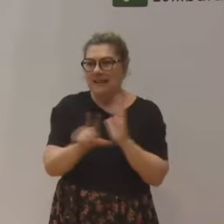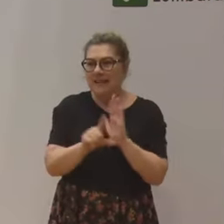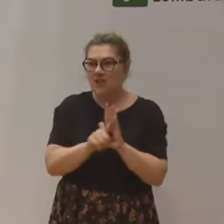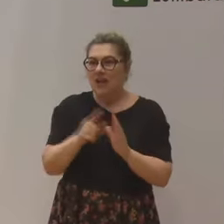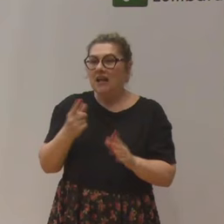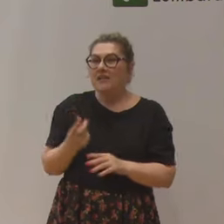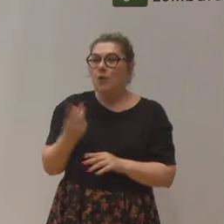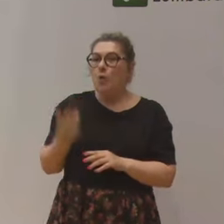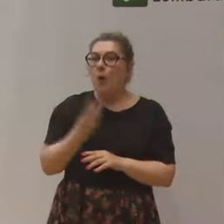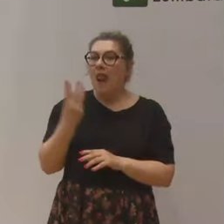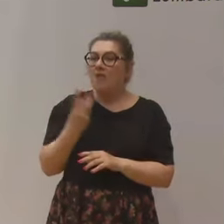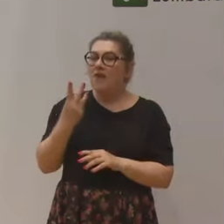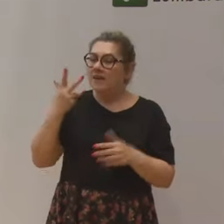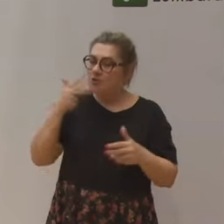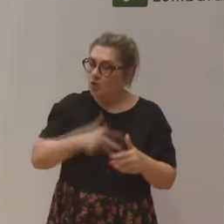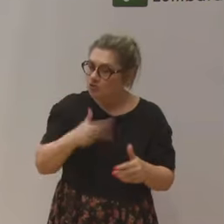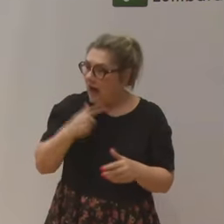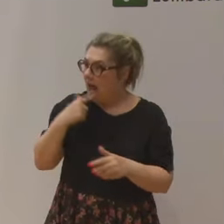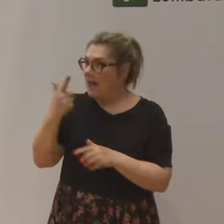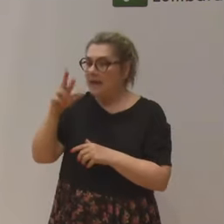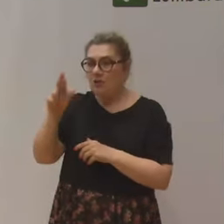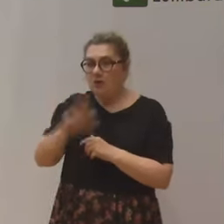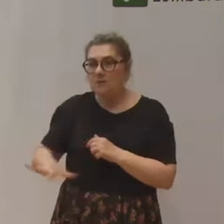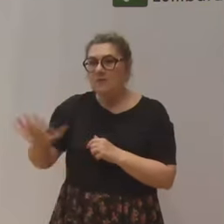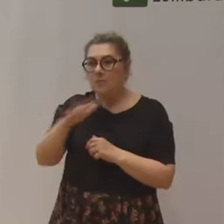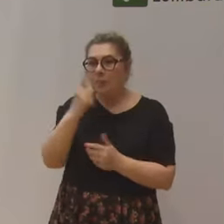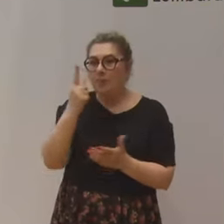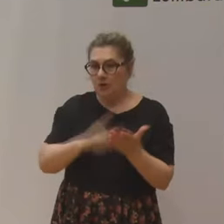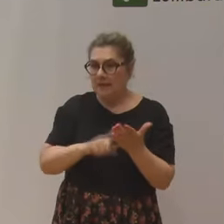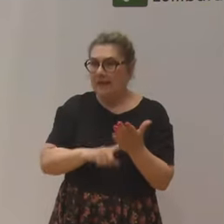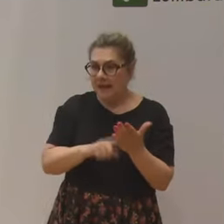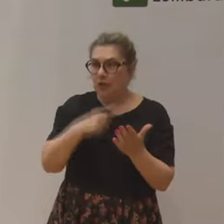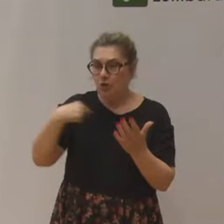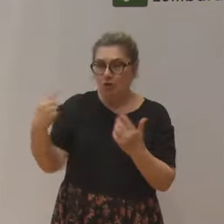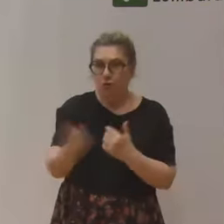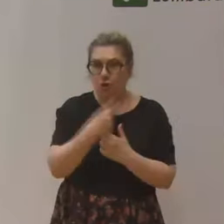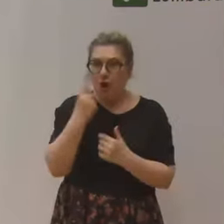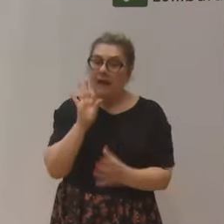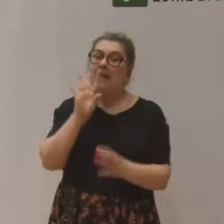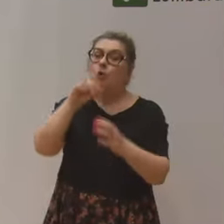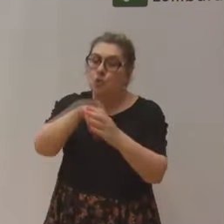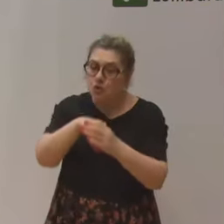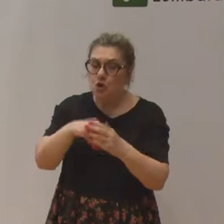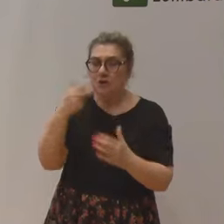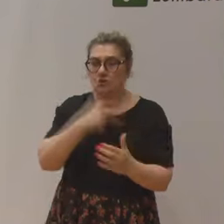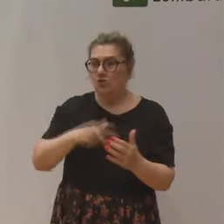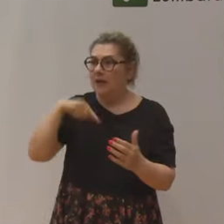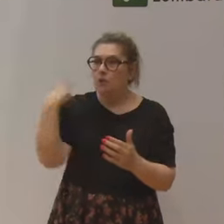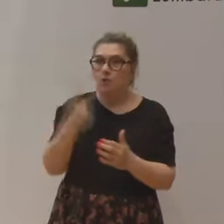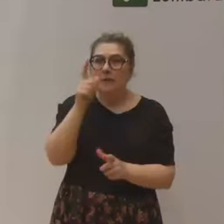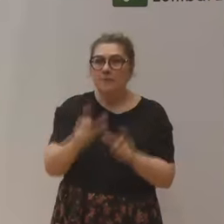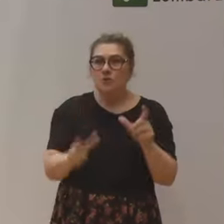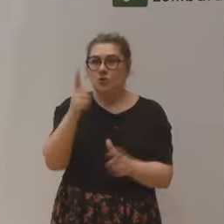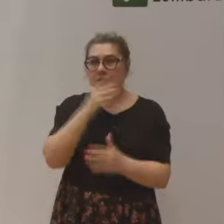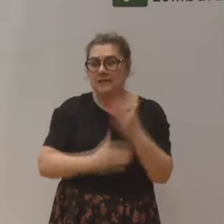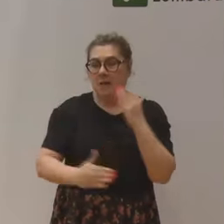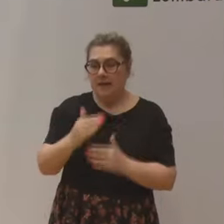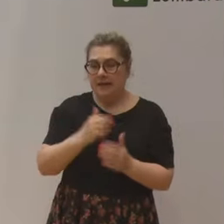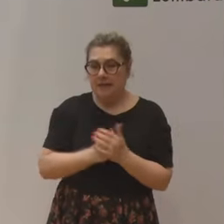welfare sociale regionale per il riconoscimento del diritto alla vita indipendente e all'inclusione sociale di tutte le persone con